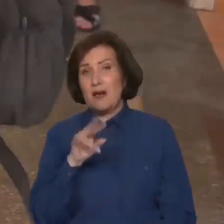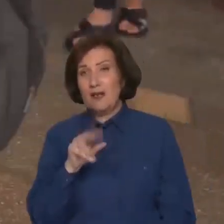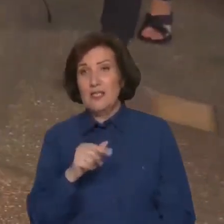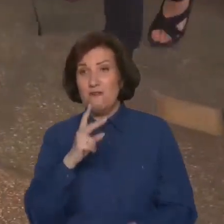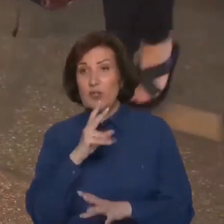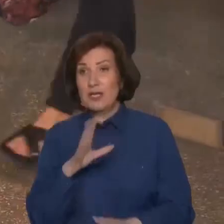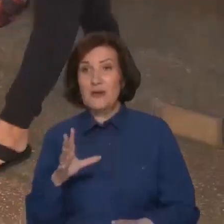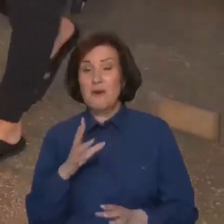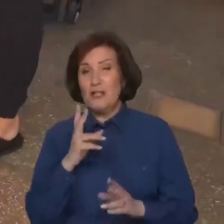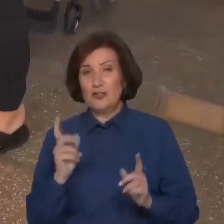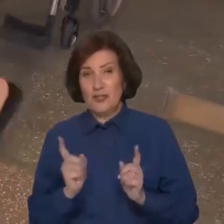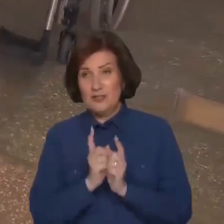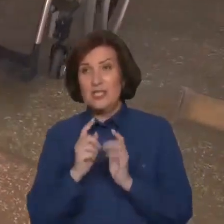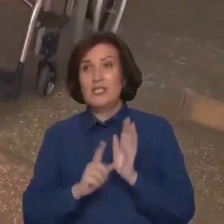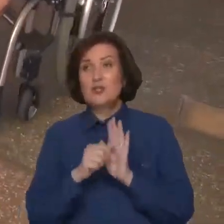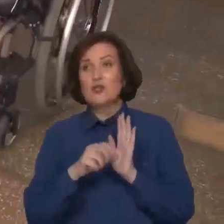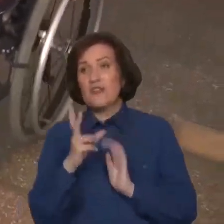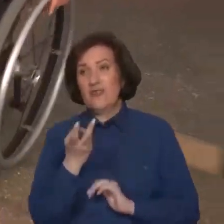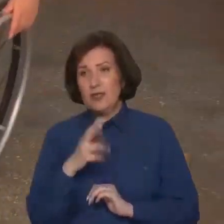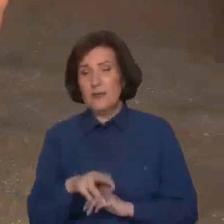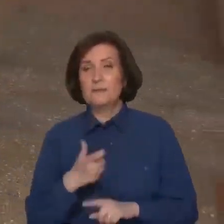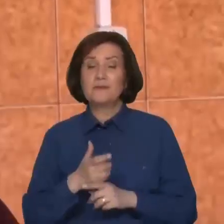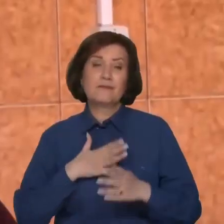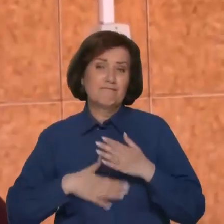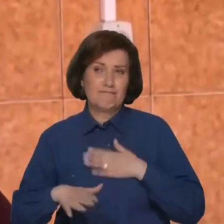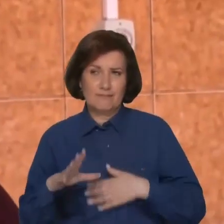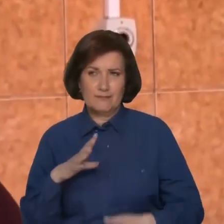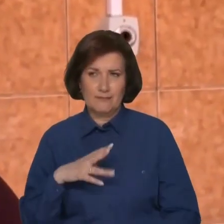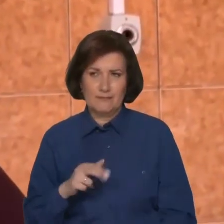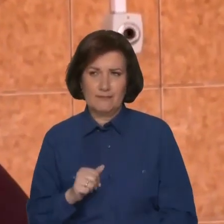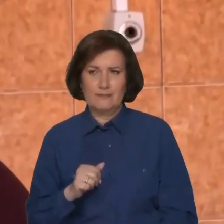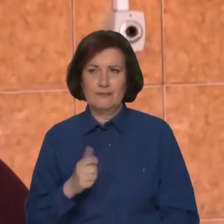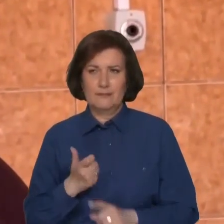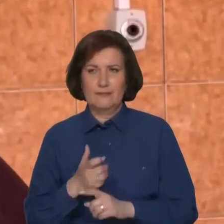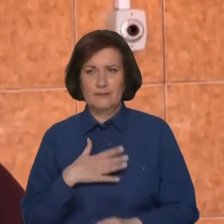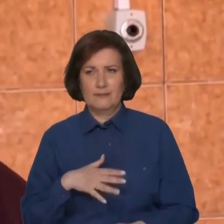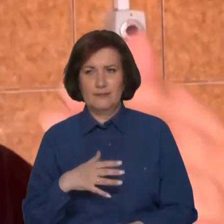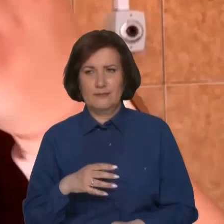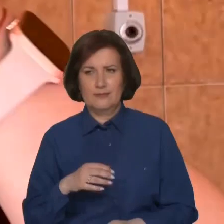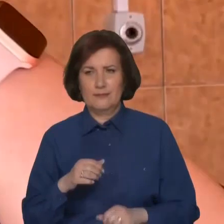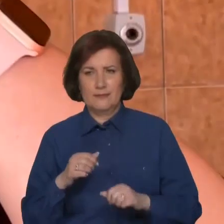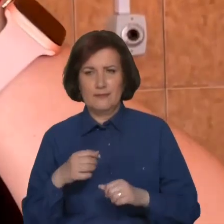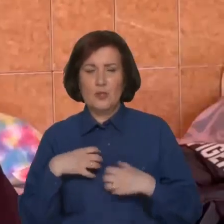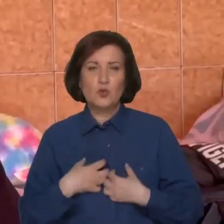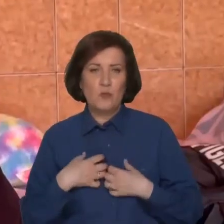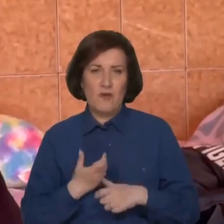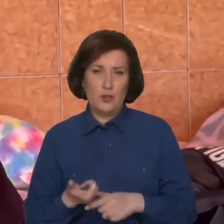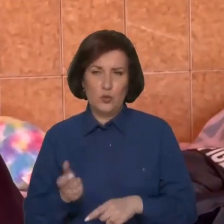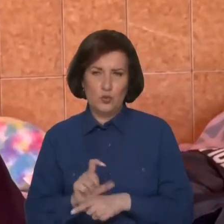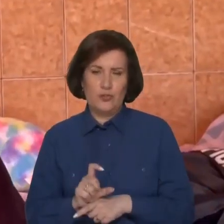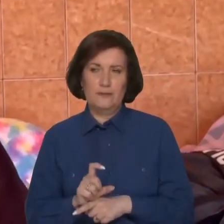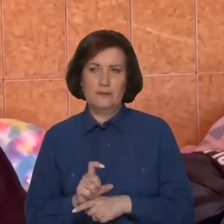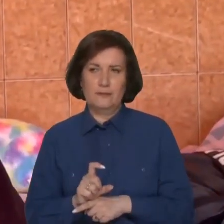Вона не бачилась з рідними з 6 квітня. Дуже рада була, дуже. Я дуже сумувала,